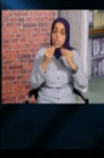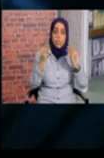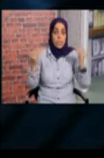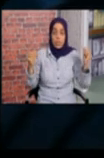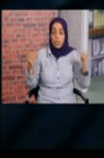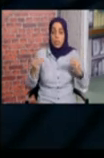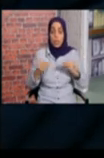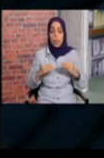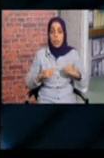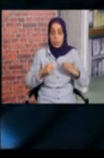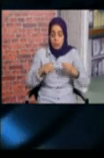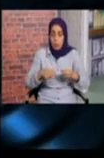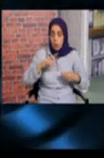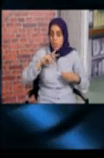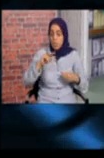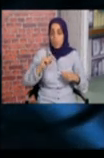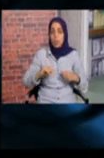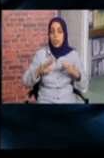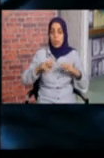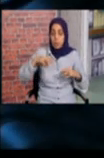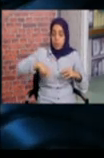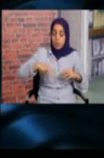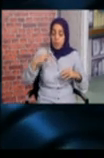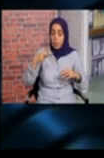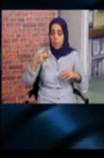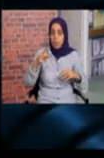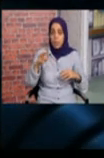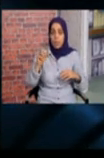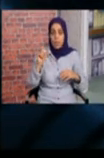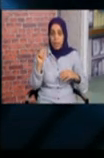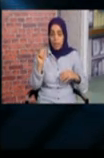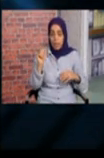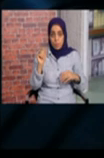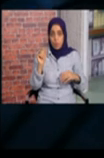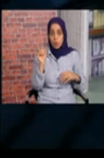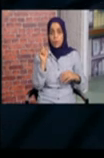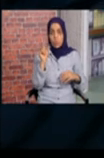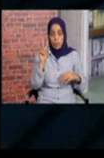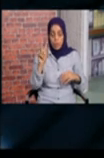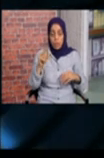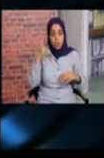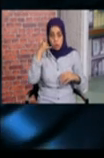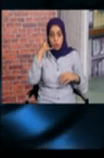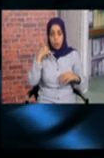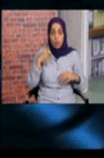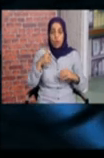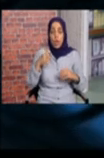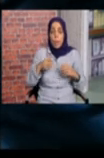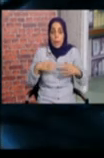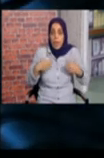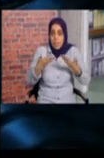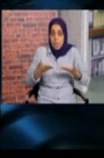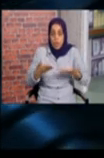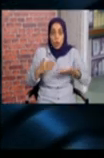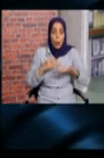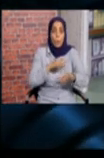لما زي ما حضرتك ذكرتي يعني 8275 اتصال تليفوني من موظفين بيرغبوا في